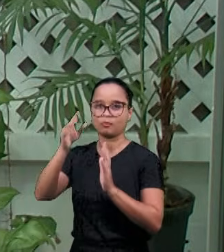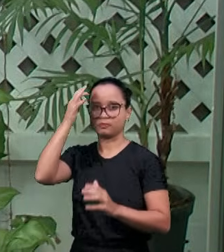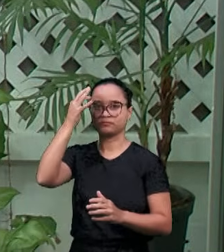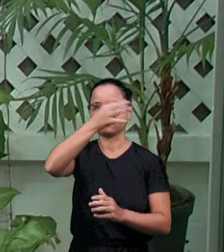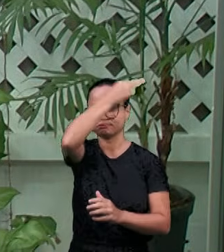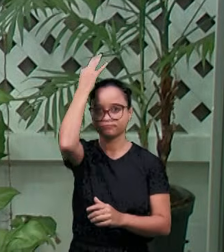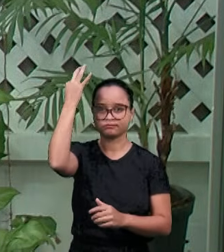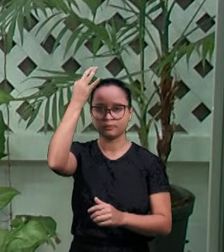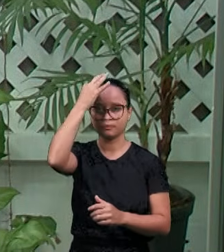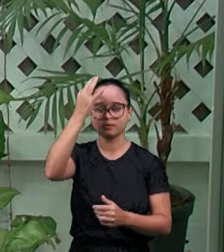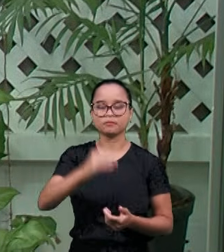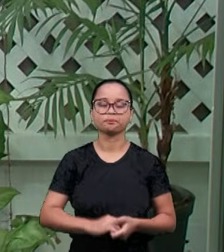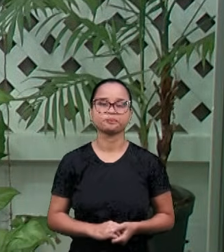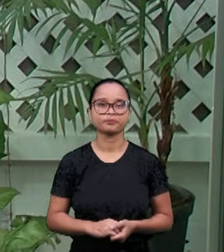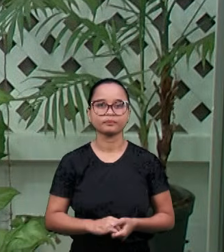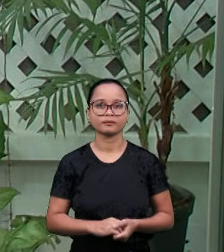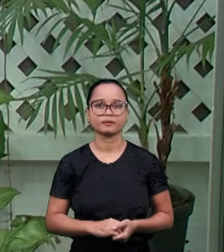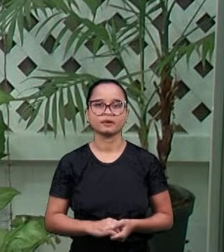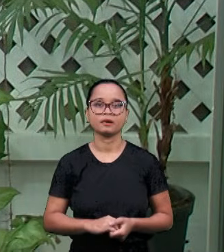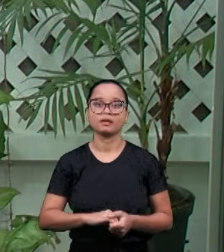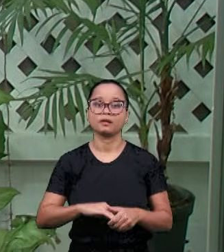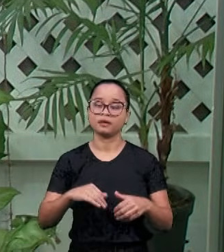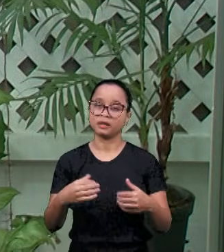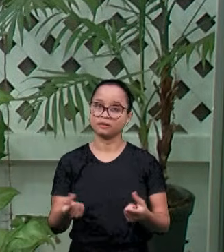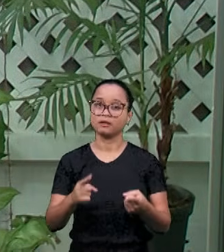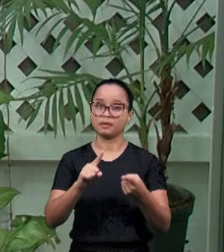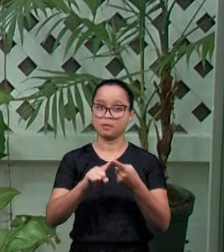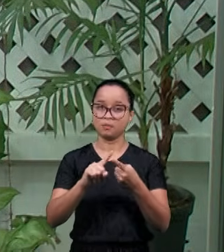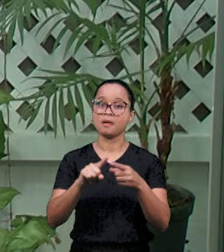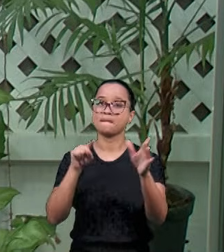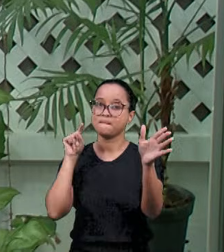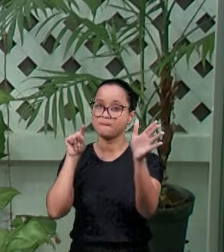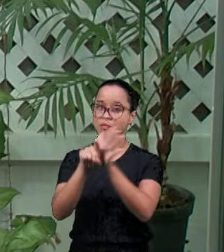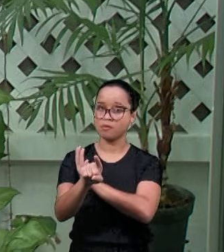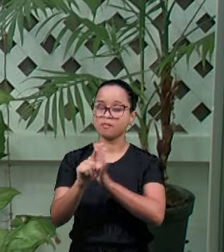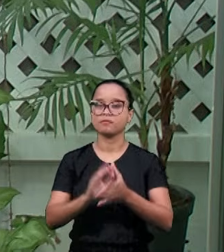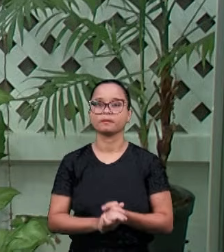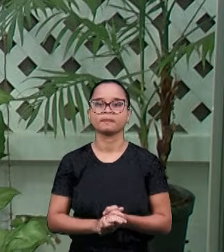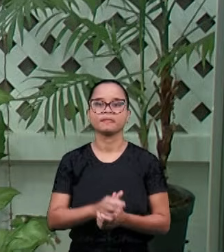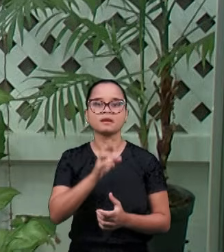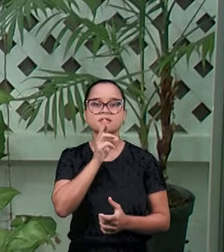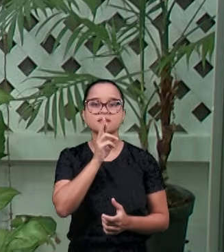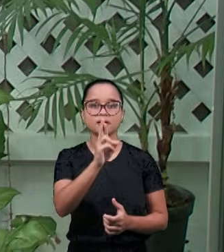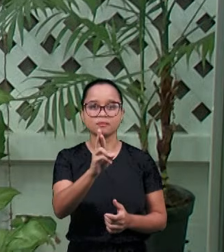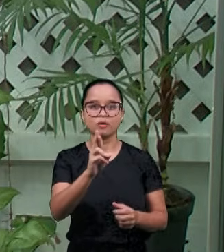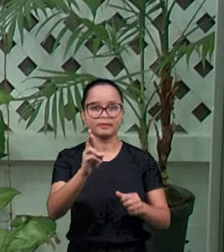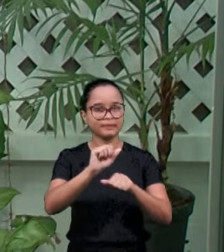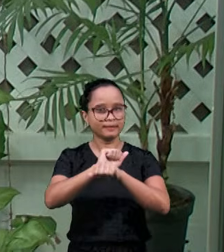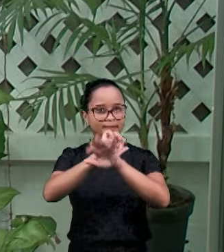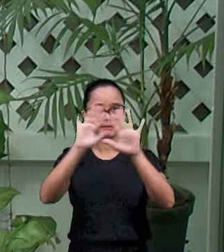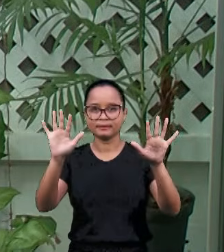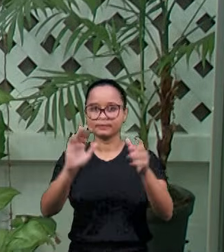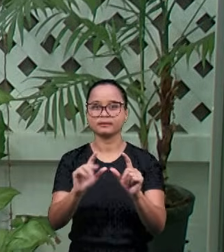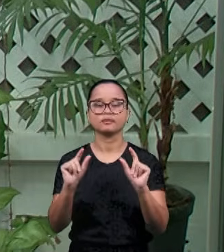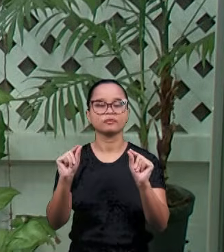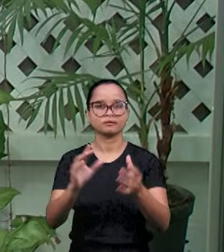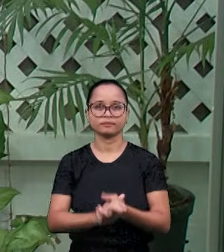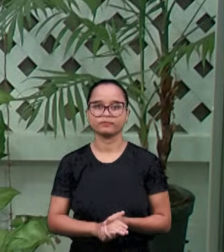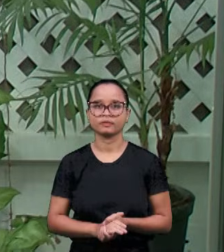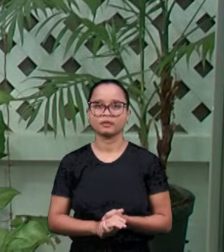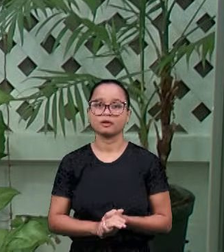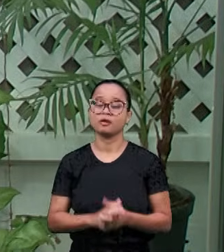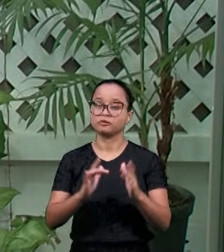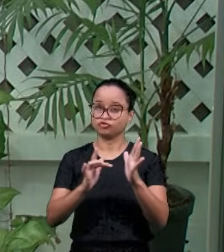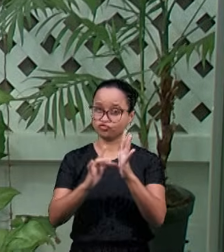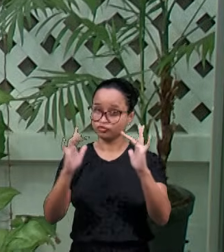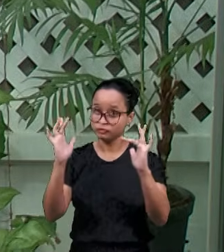Donc, dans la première question, nous voyons que la réponse est claire, Jésus est la perle de grand prix. Maintenant,